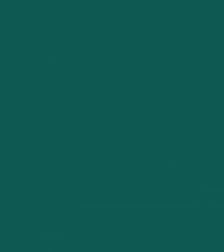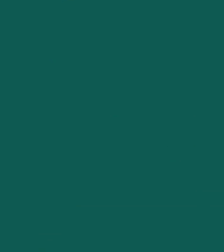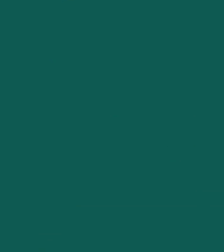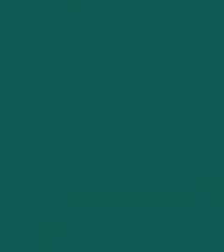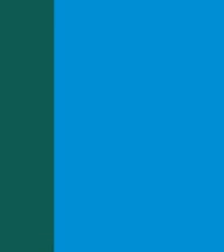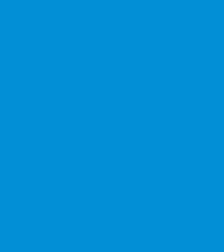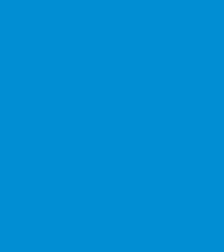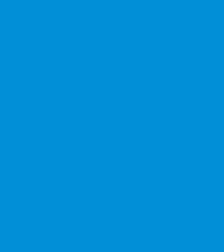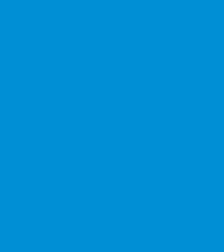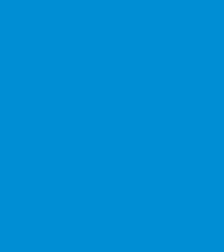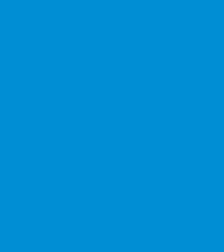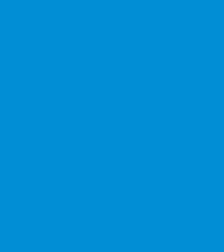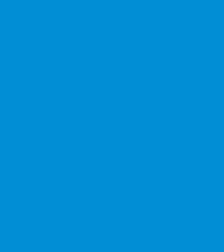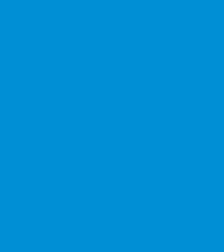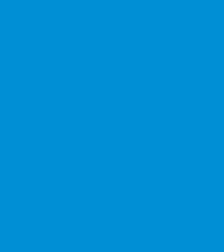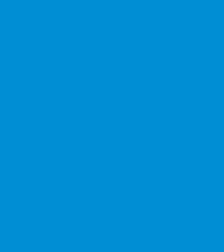Музика